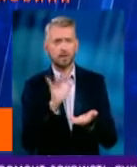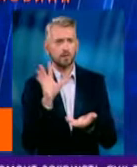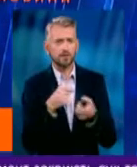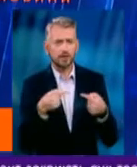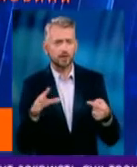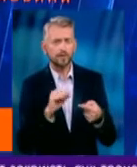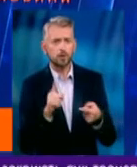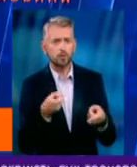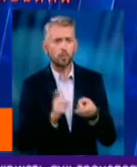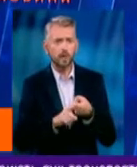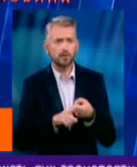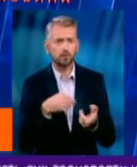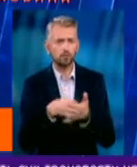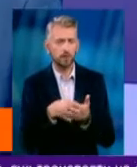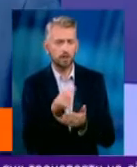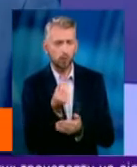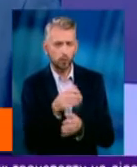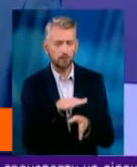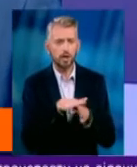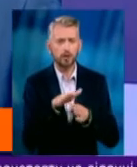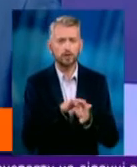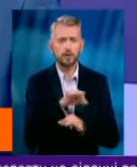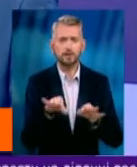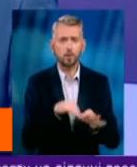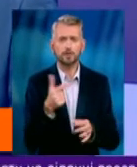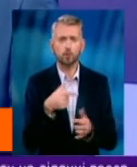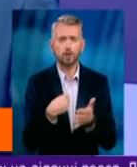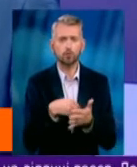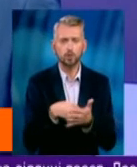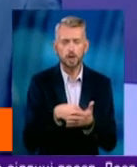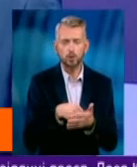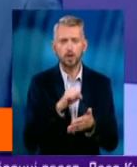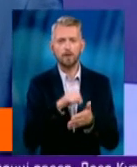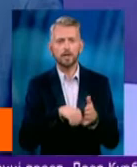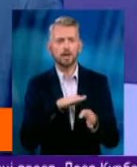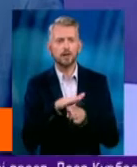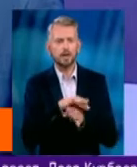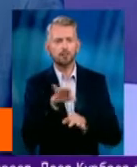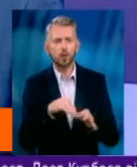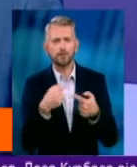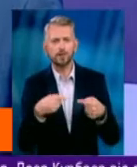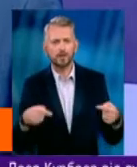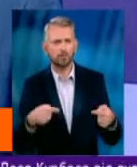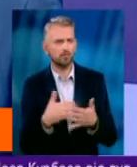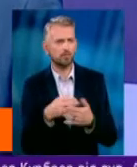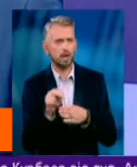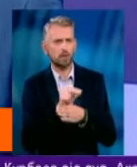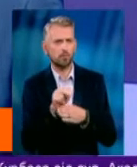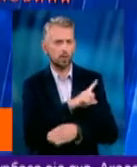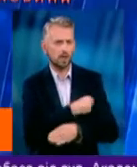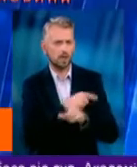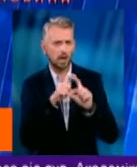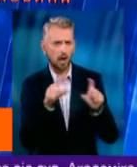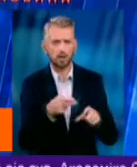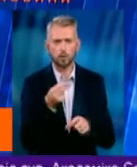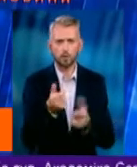все те, що пов'язано з бюджетними речами. Реалізація проєктів громадського бюджету, від реалізації проєктів будь-яких інших, не знаю, там, ремонт лікарень,